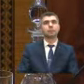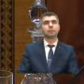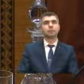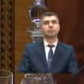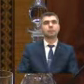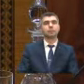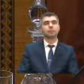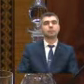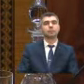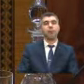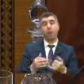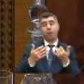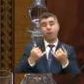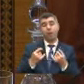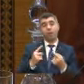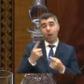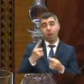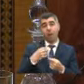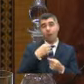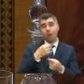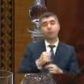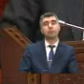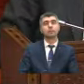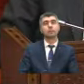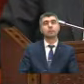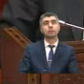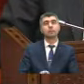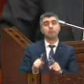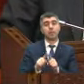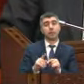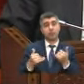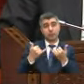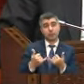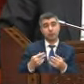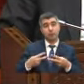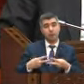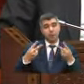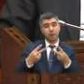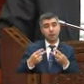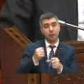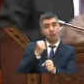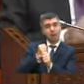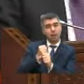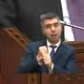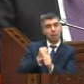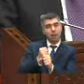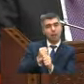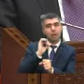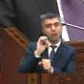كنت أتمنى أن سيادتكم وأنتم الآن تعرضون فيما تبقى من عمر هذه